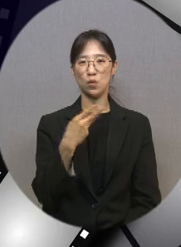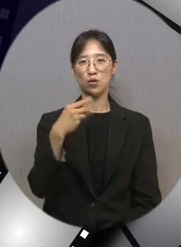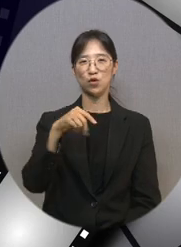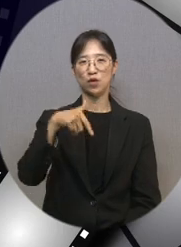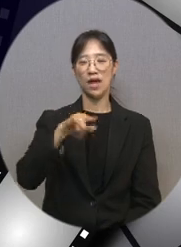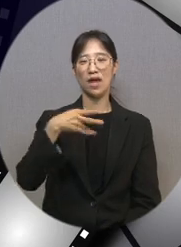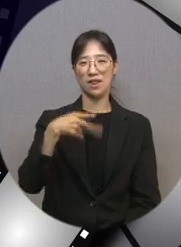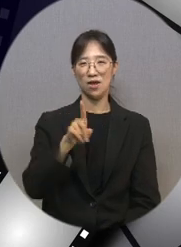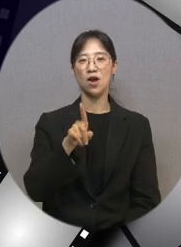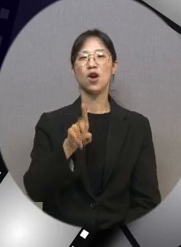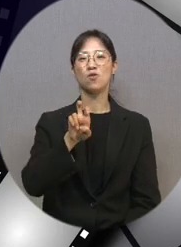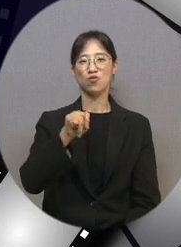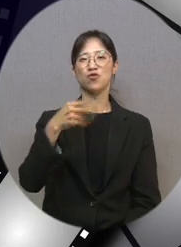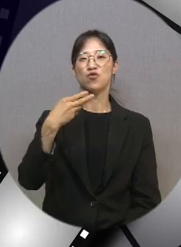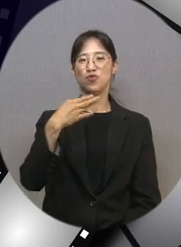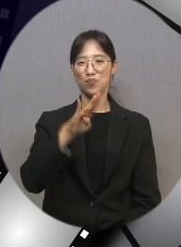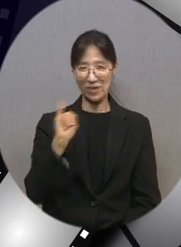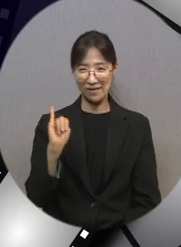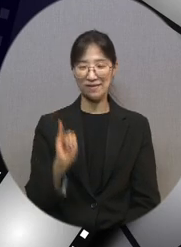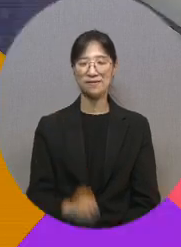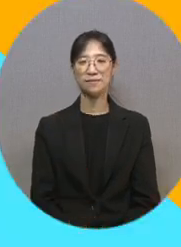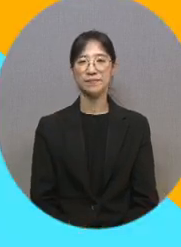All together movie.